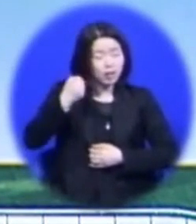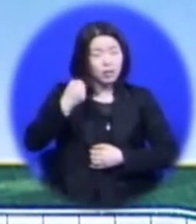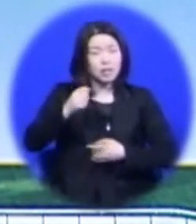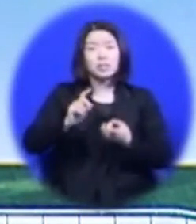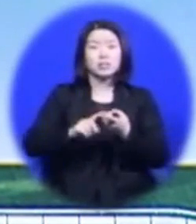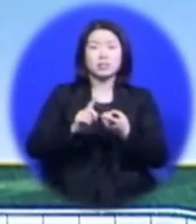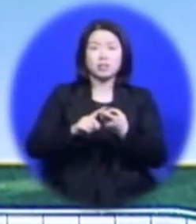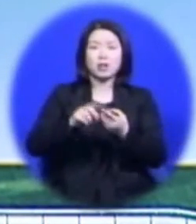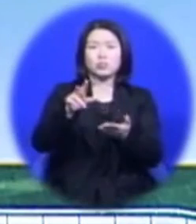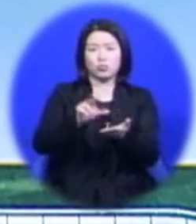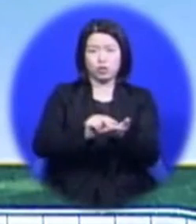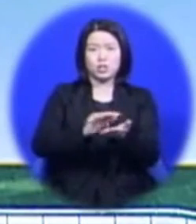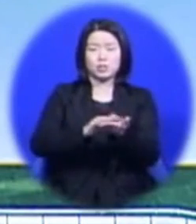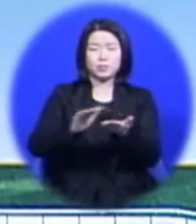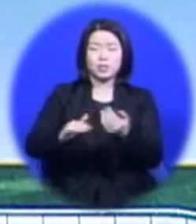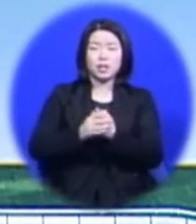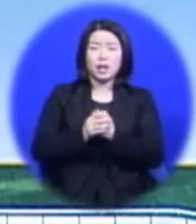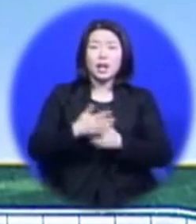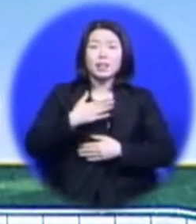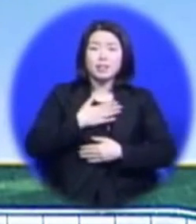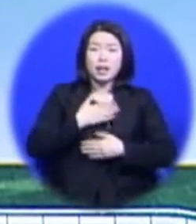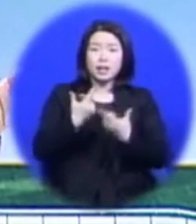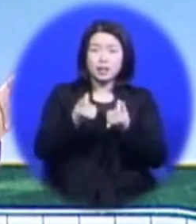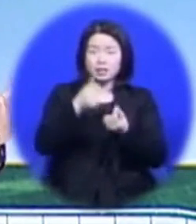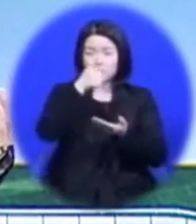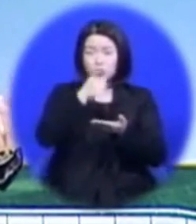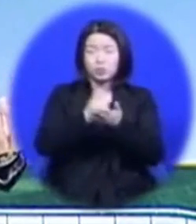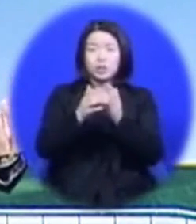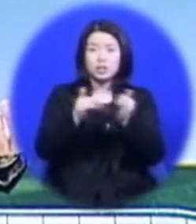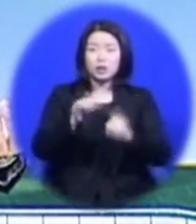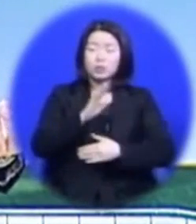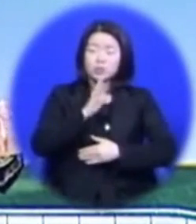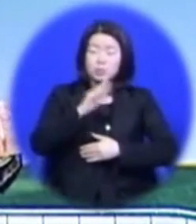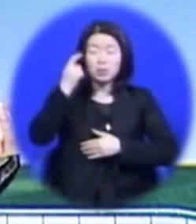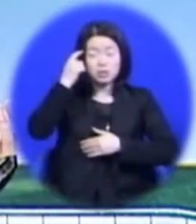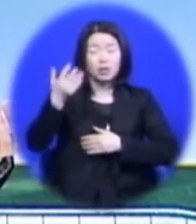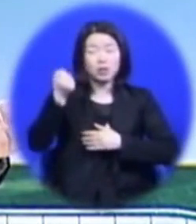겁니다. 나 같은 죄인이라고 정말 그렇게 여기는가?